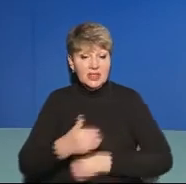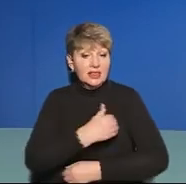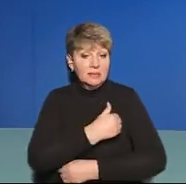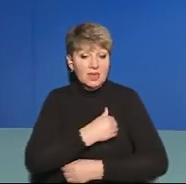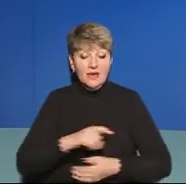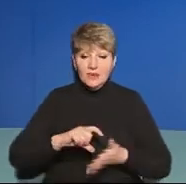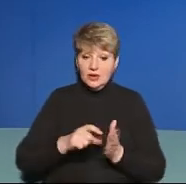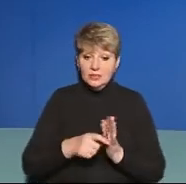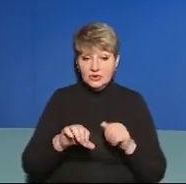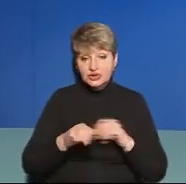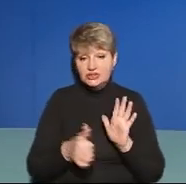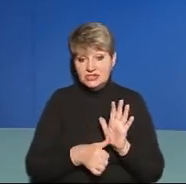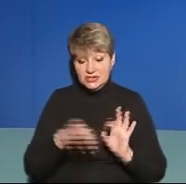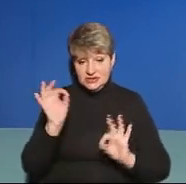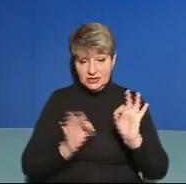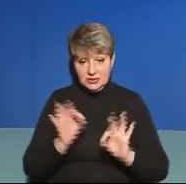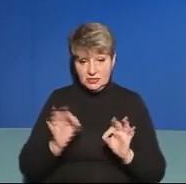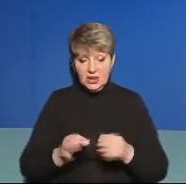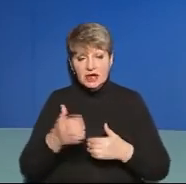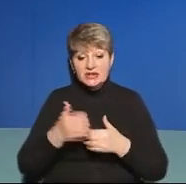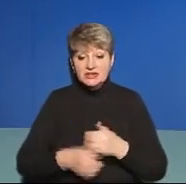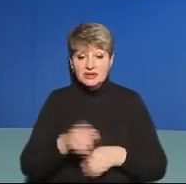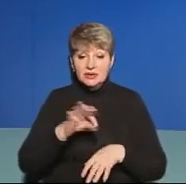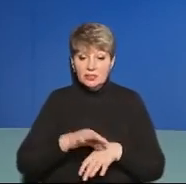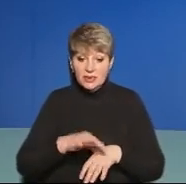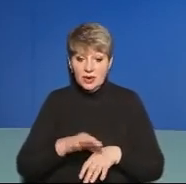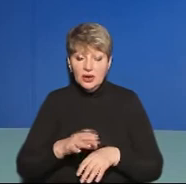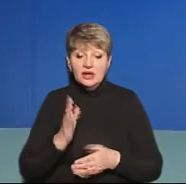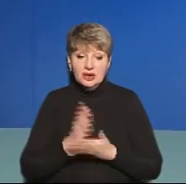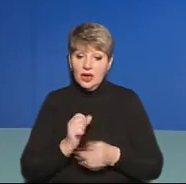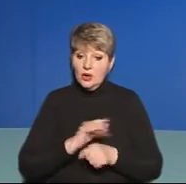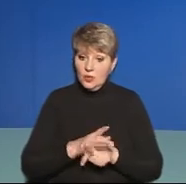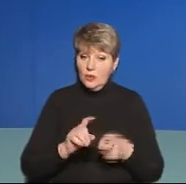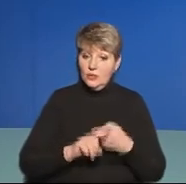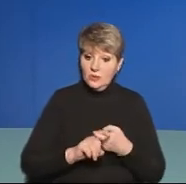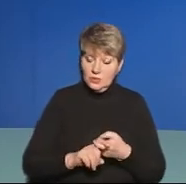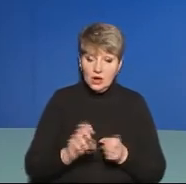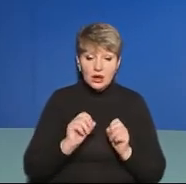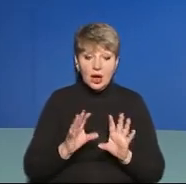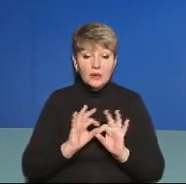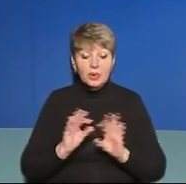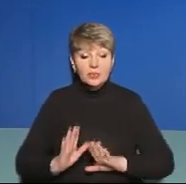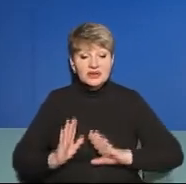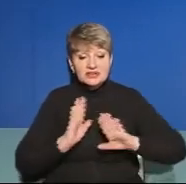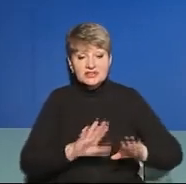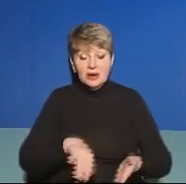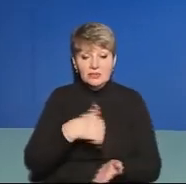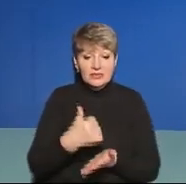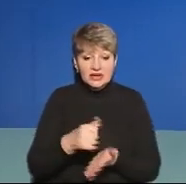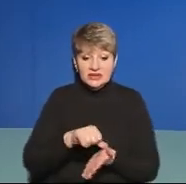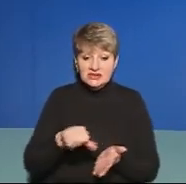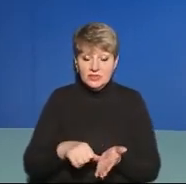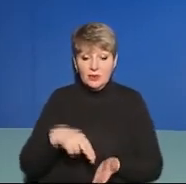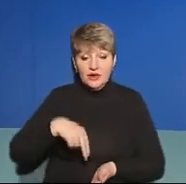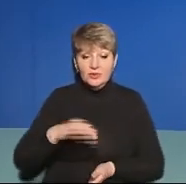температура в палатах 16 градусів серед пацієнтів і хворі на ковід. Як пояснив заступник міського голови Сміли